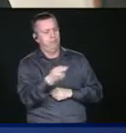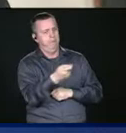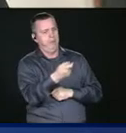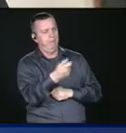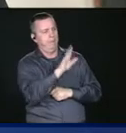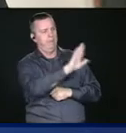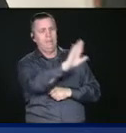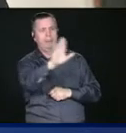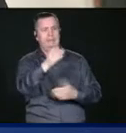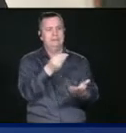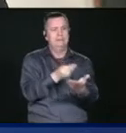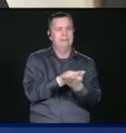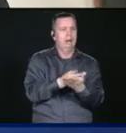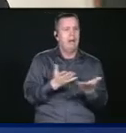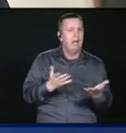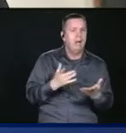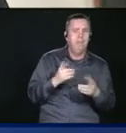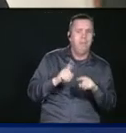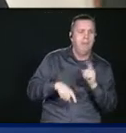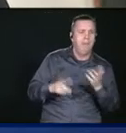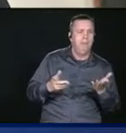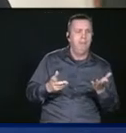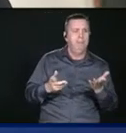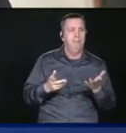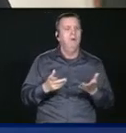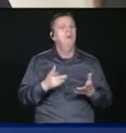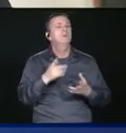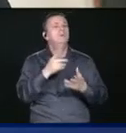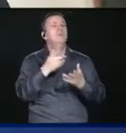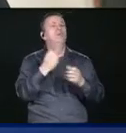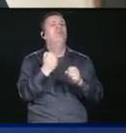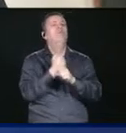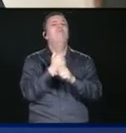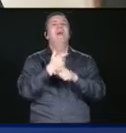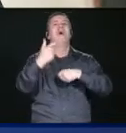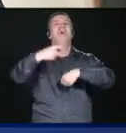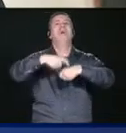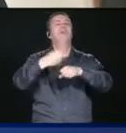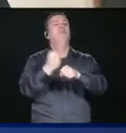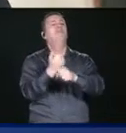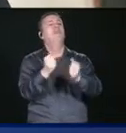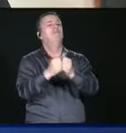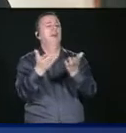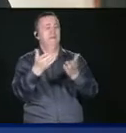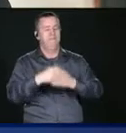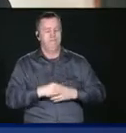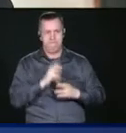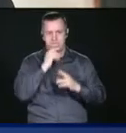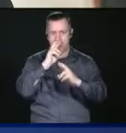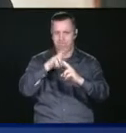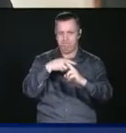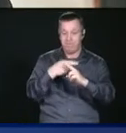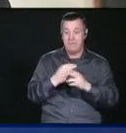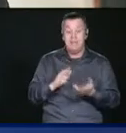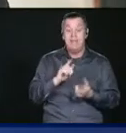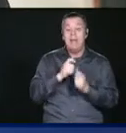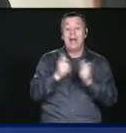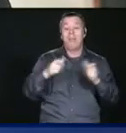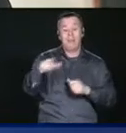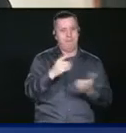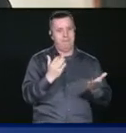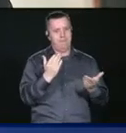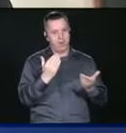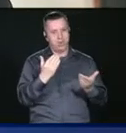sur l'aide dont les entreprises auront besoin à long terme? Ce dont les entreprises ont besoin, c'est la confiance de savoir que nous serons là. Chaque